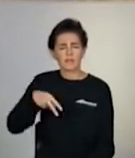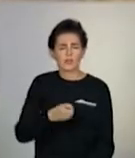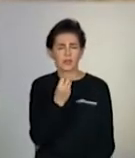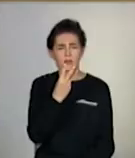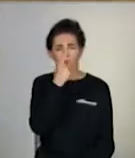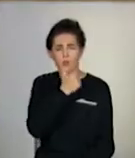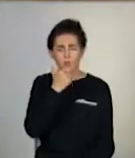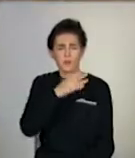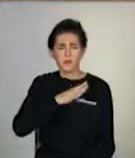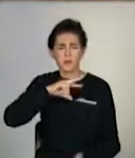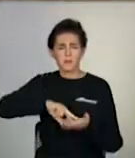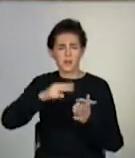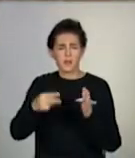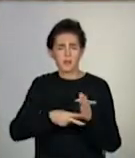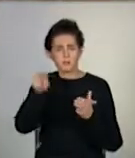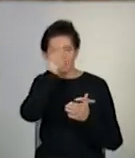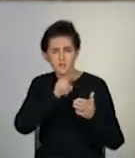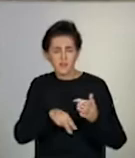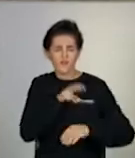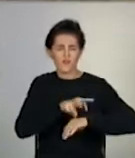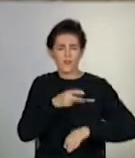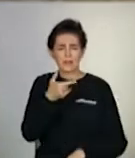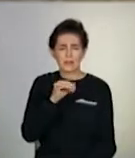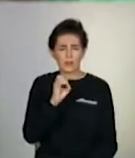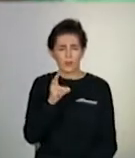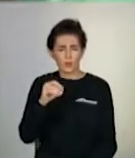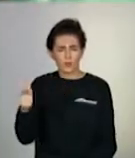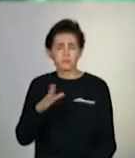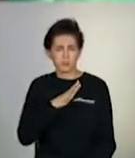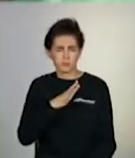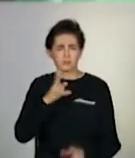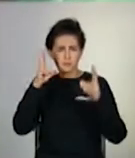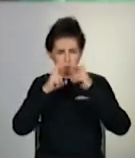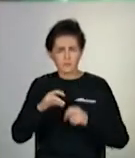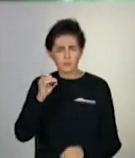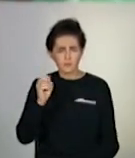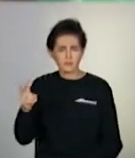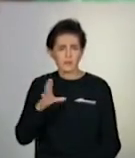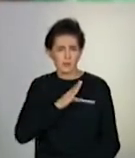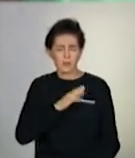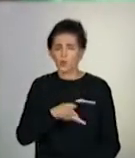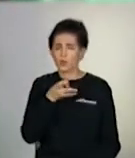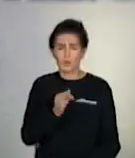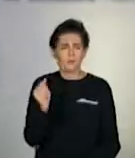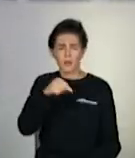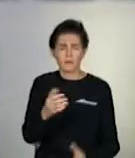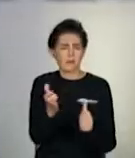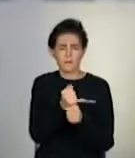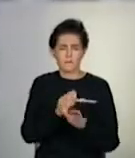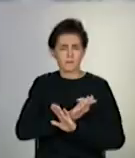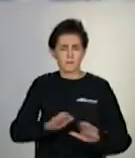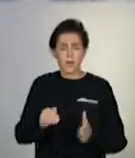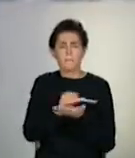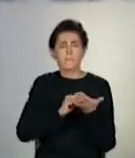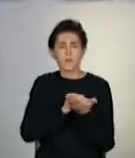2013-го після планового огляду в гінеколога жінка вже обстежувалась в онкодиспансері. Тоді нічого не виявили. Але